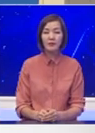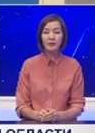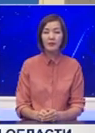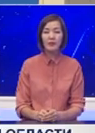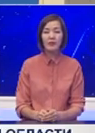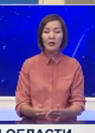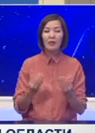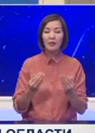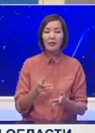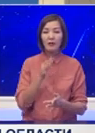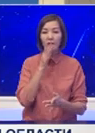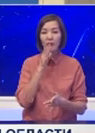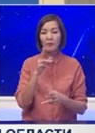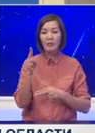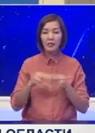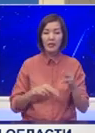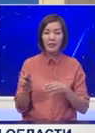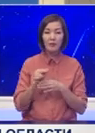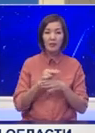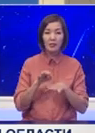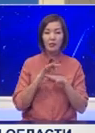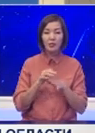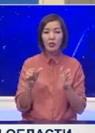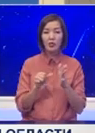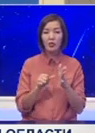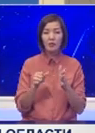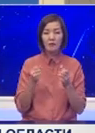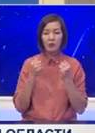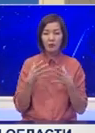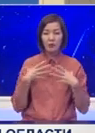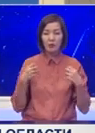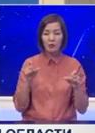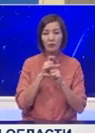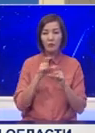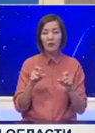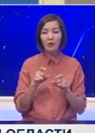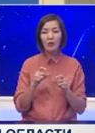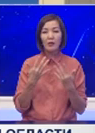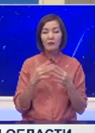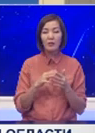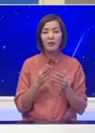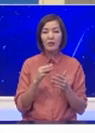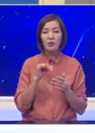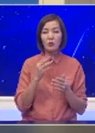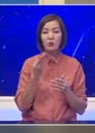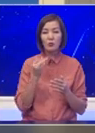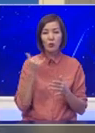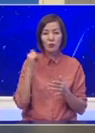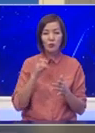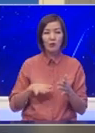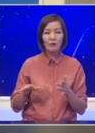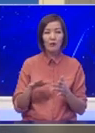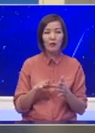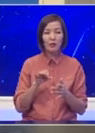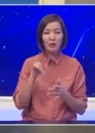В настоящее время ведутся строительно-монтажные работы еще в 6 физкультурно-оздоровительных комплексах в селе Шонжи Уйгурского района, в селе Шелек